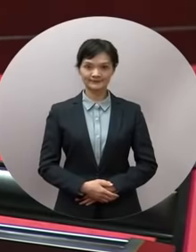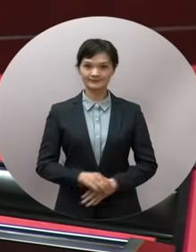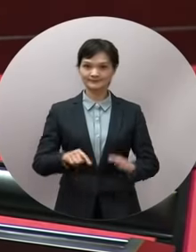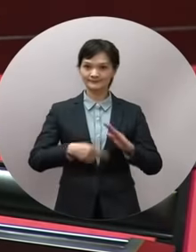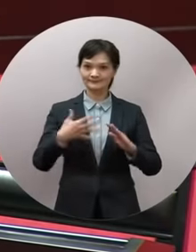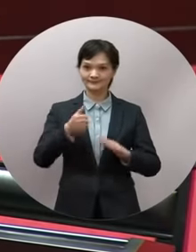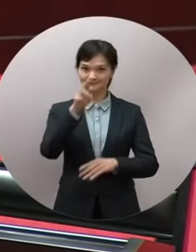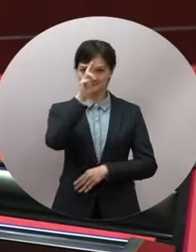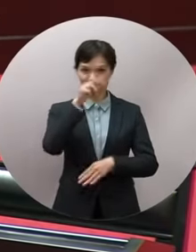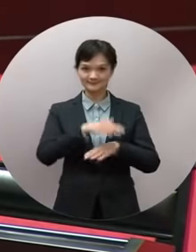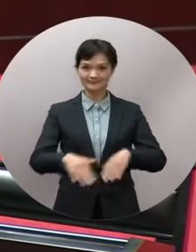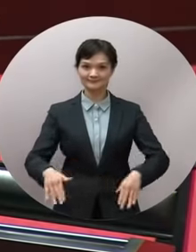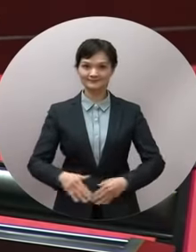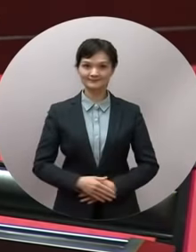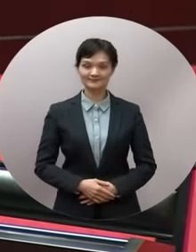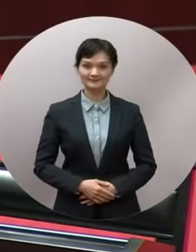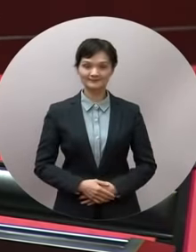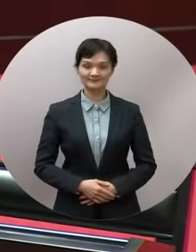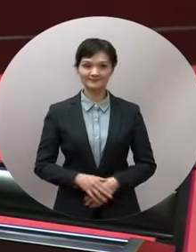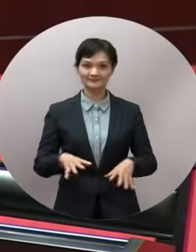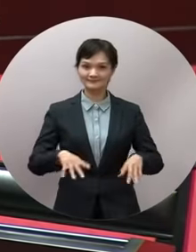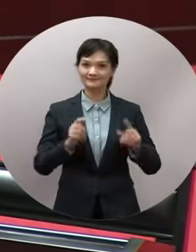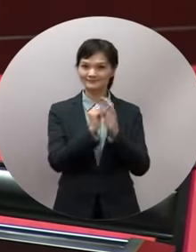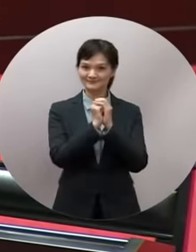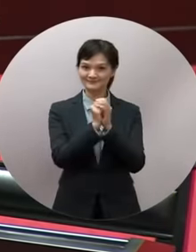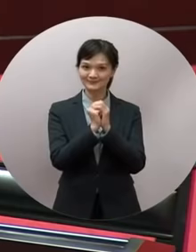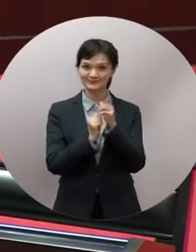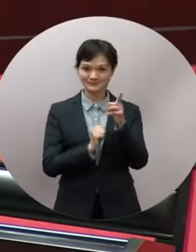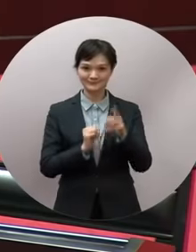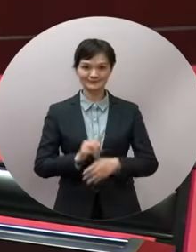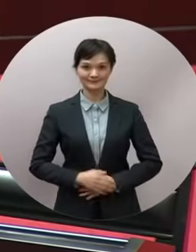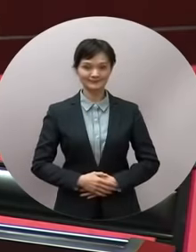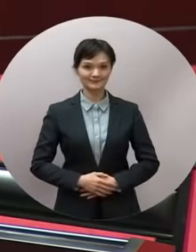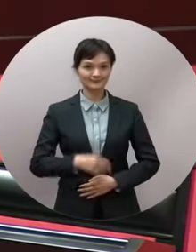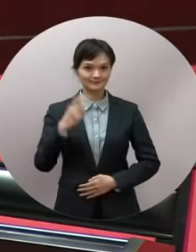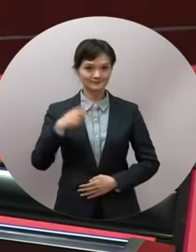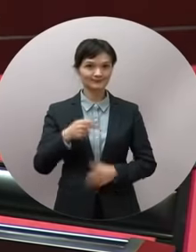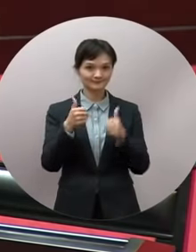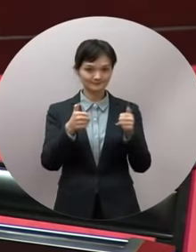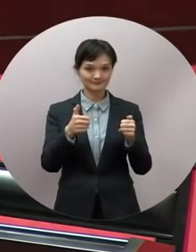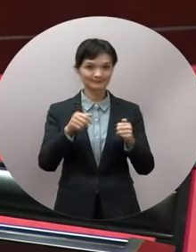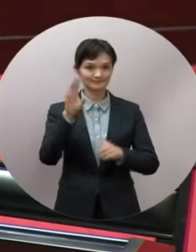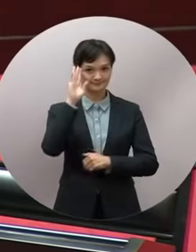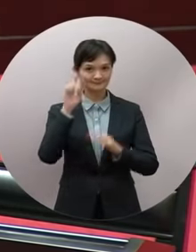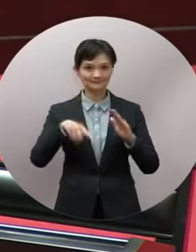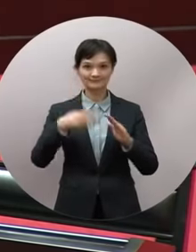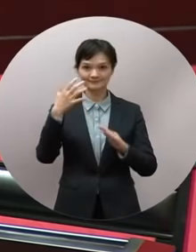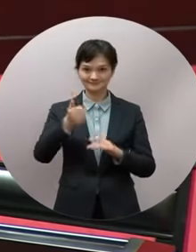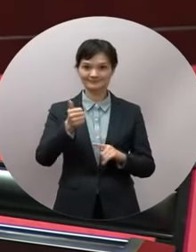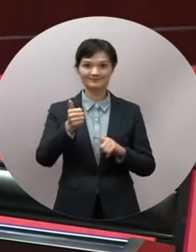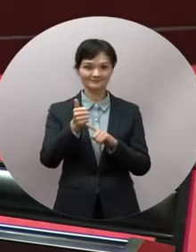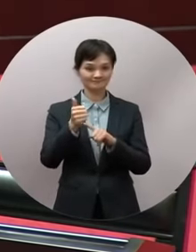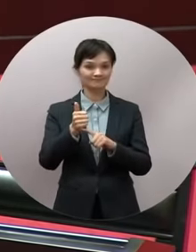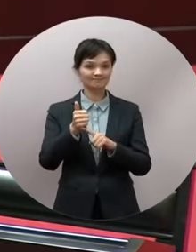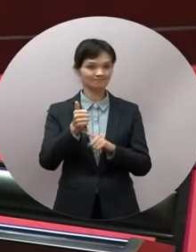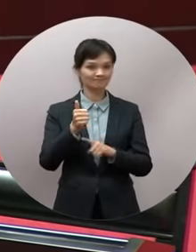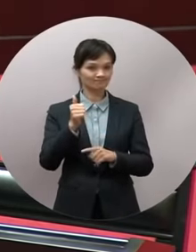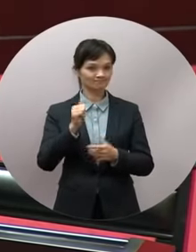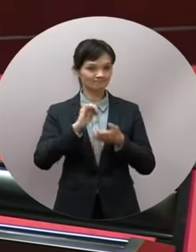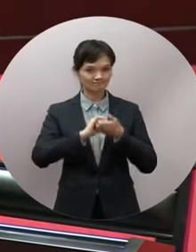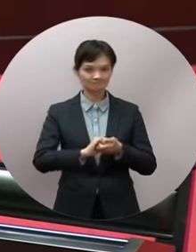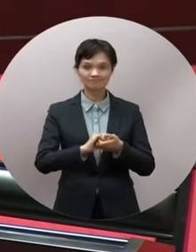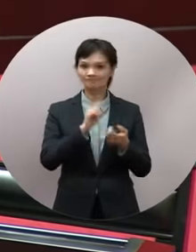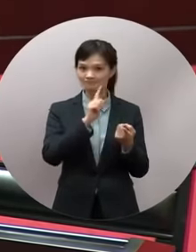院长午安。 喂，你好。 首先也是要恭喜您，也要感谢，因为有苏院长您的正确的决